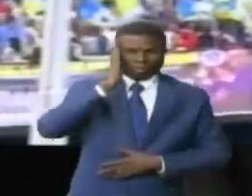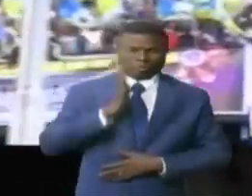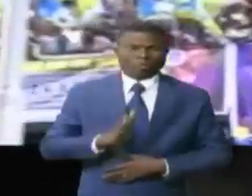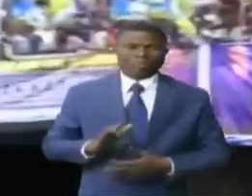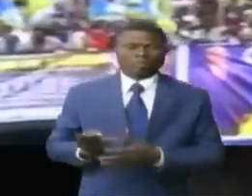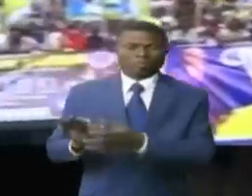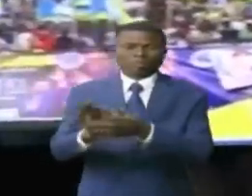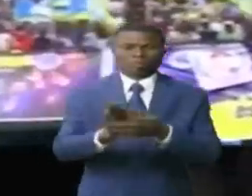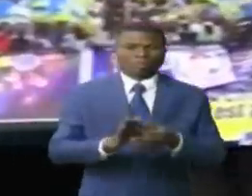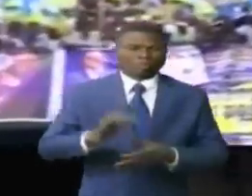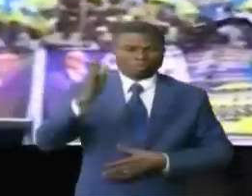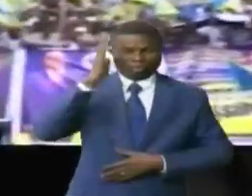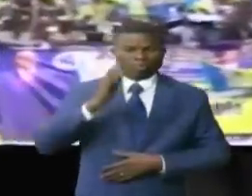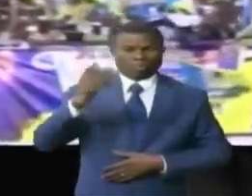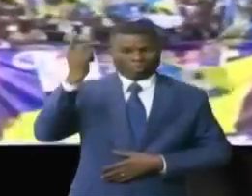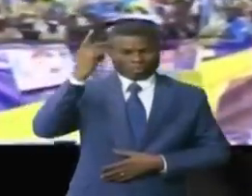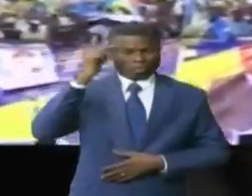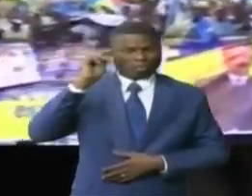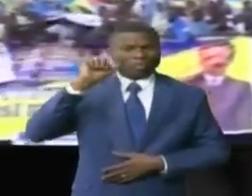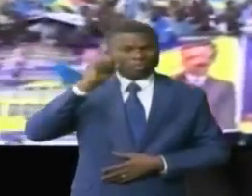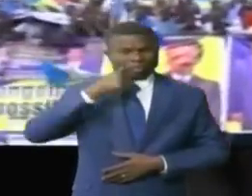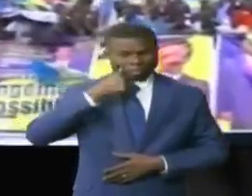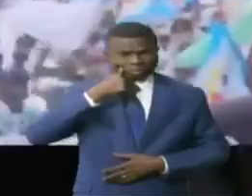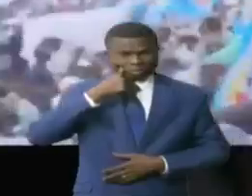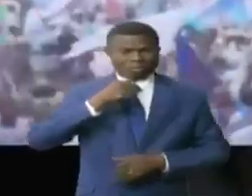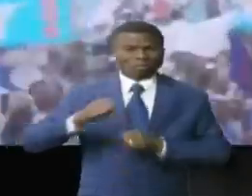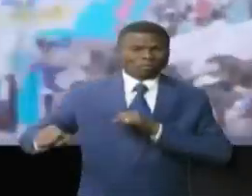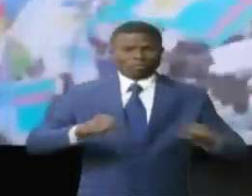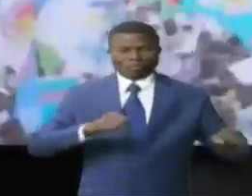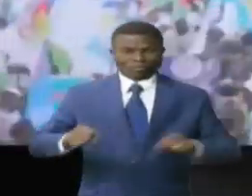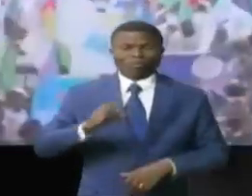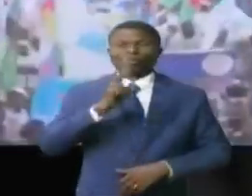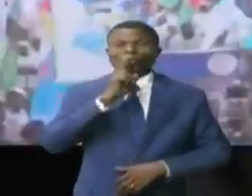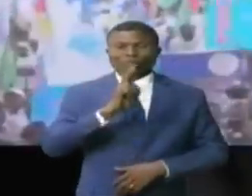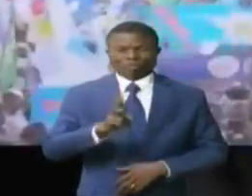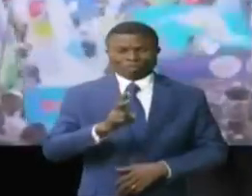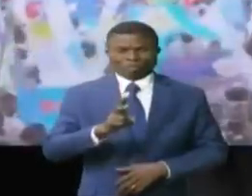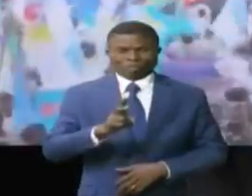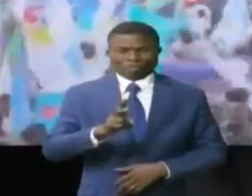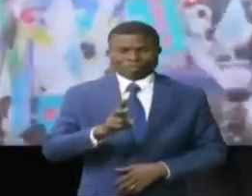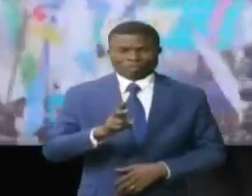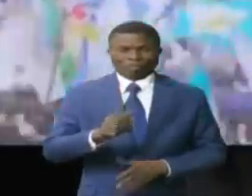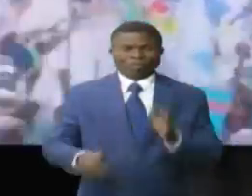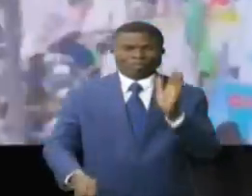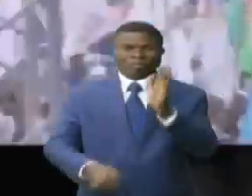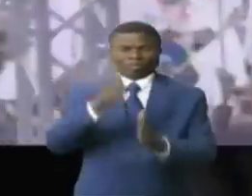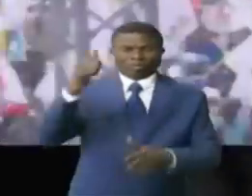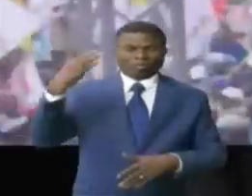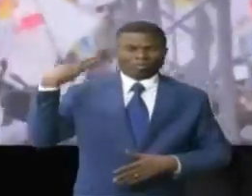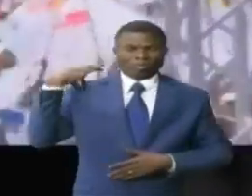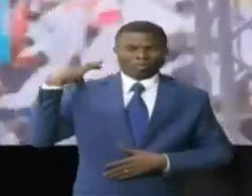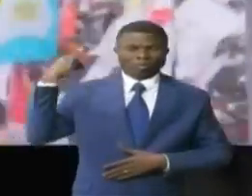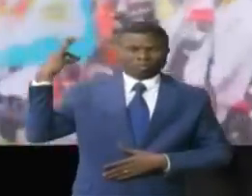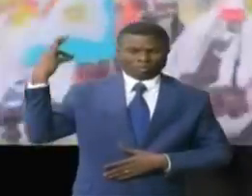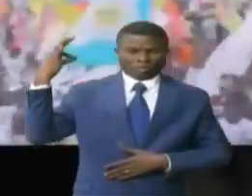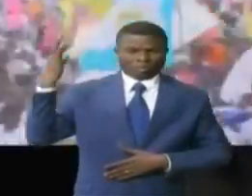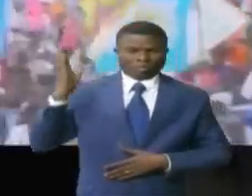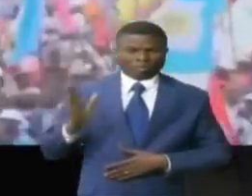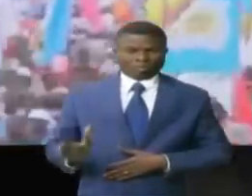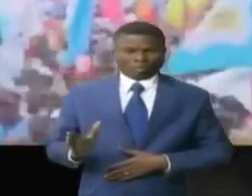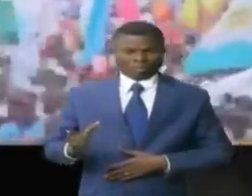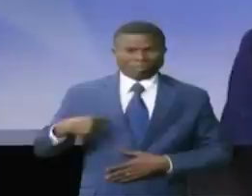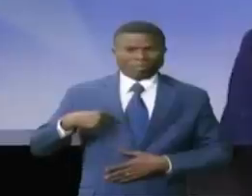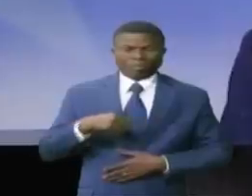Vous n'avez pas peur. Kinshasa Lobby Ecobougé. Il y a 11 candidats. Nous